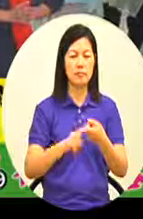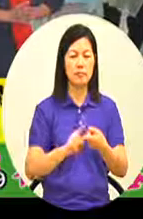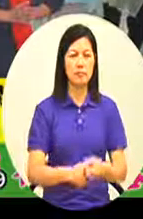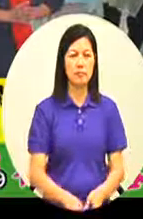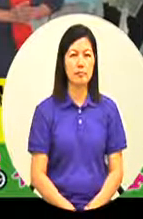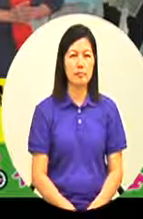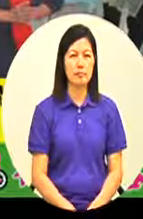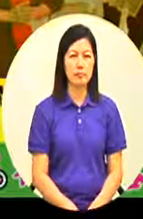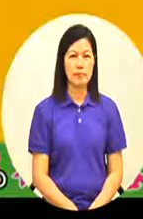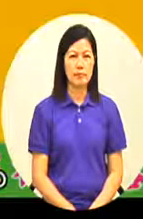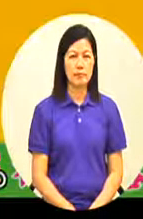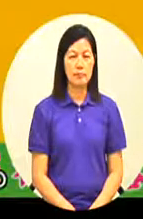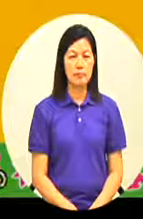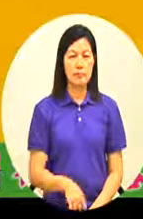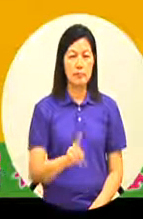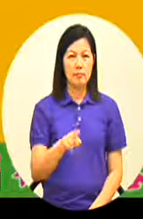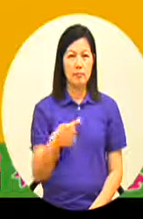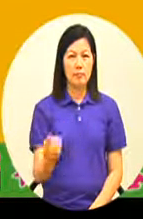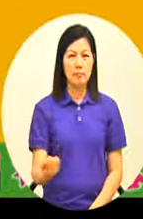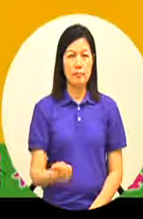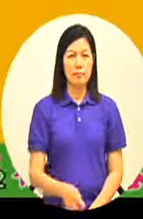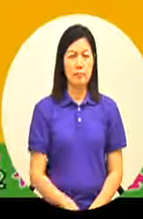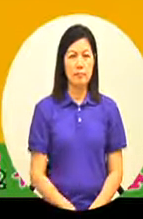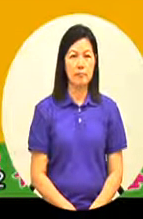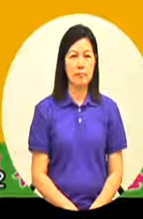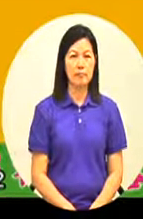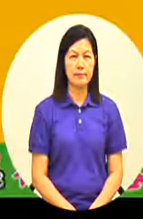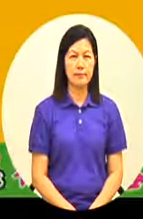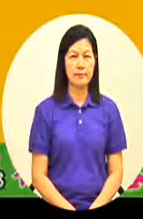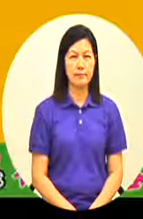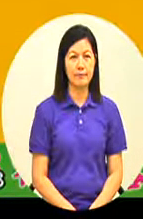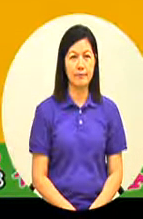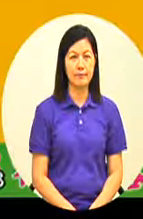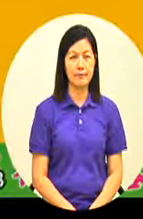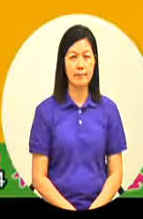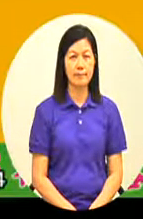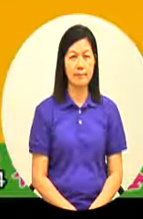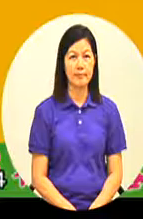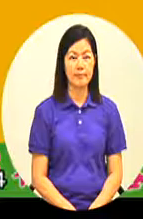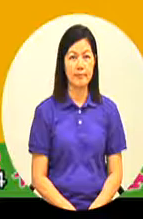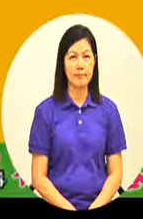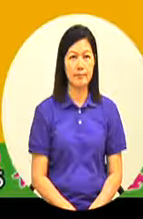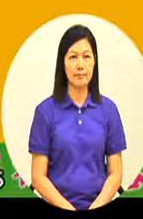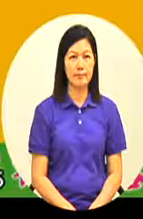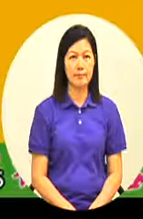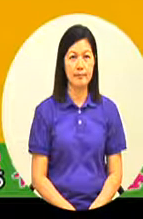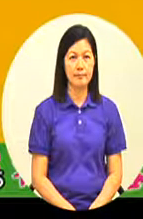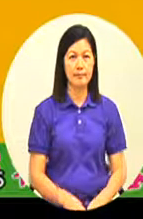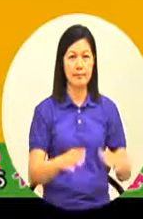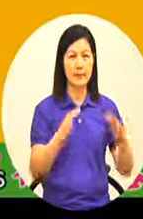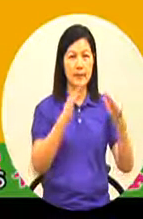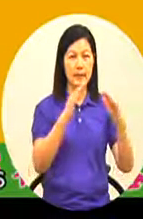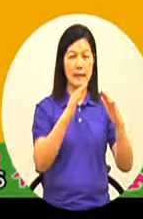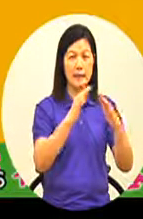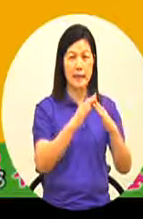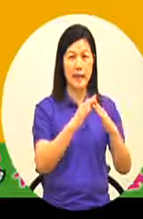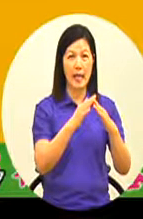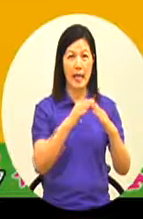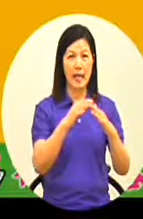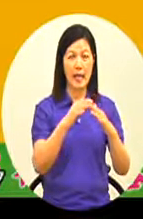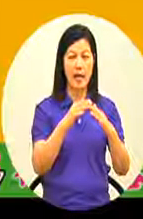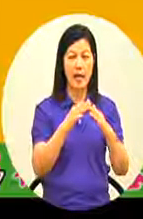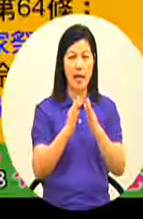好，那接下来，再等一下你再来回答我家电。家祭的